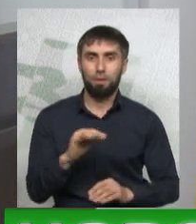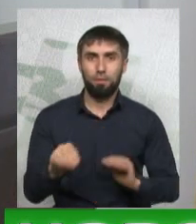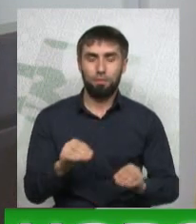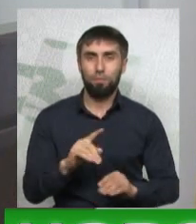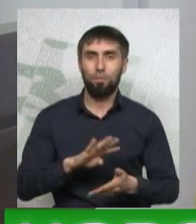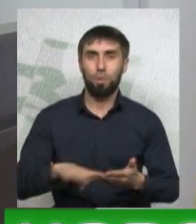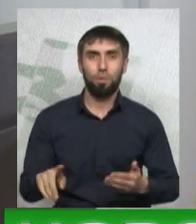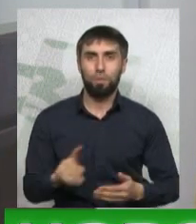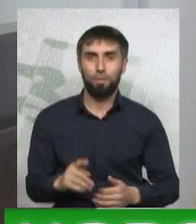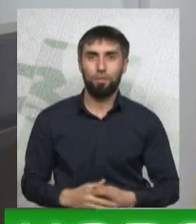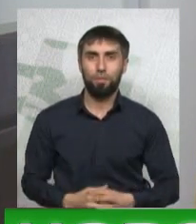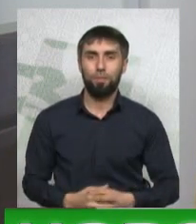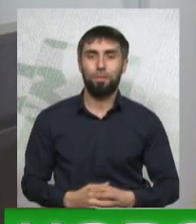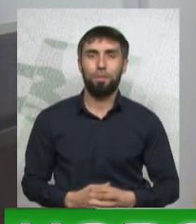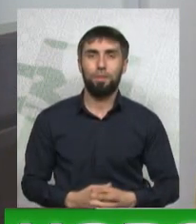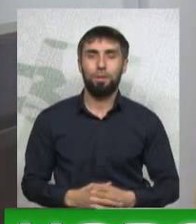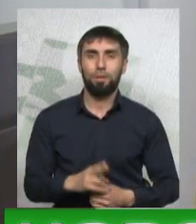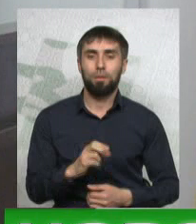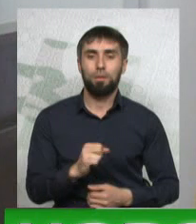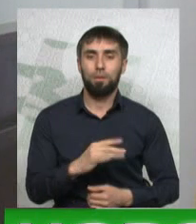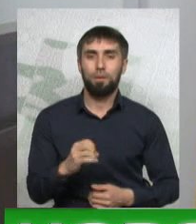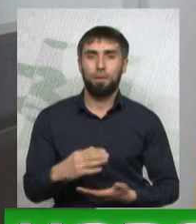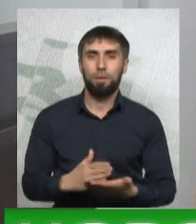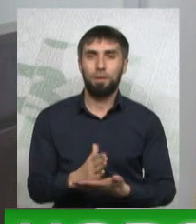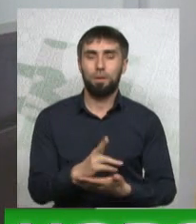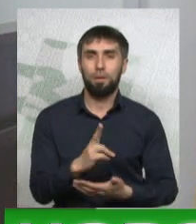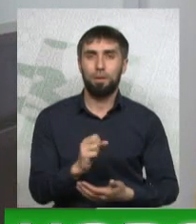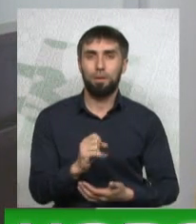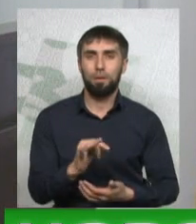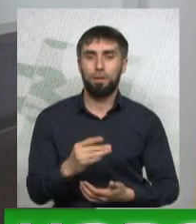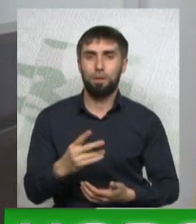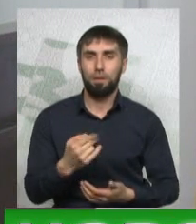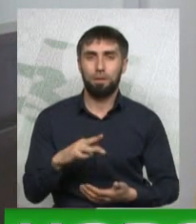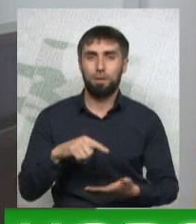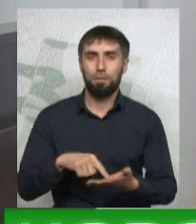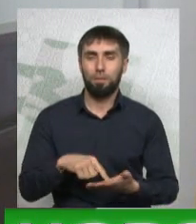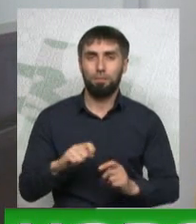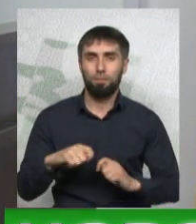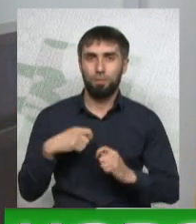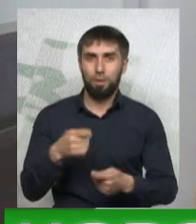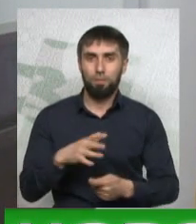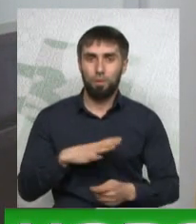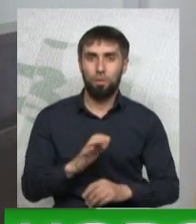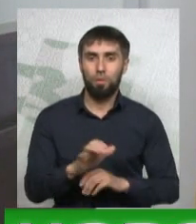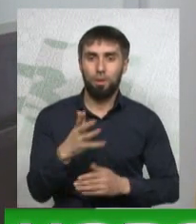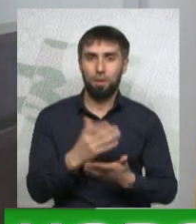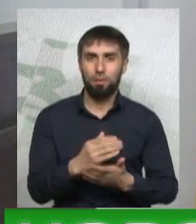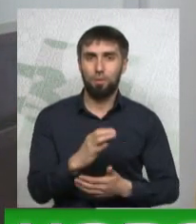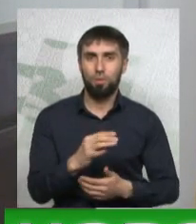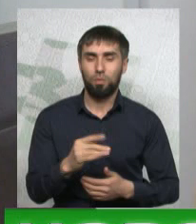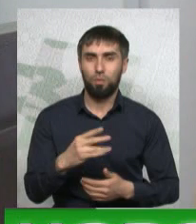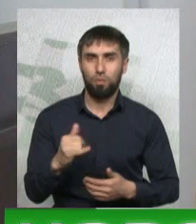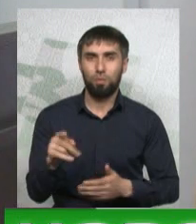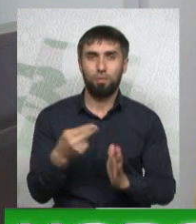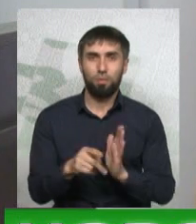чего данные с географическими координатами мест расположения данных закладок были отправлены своему